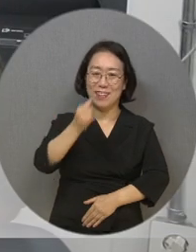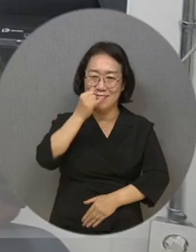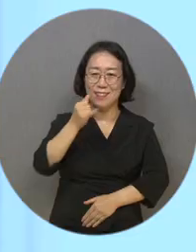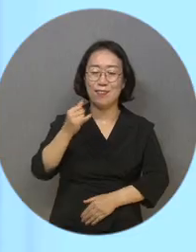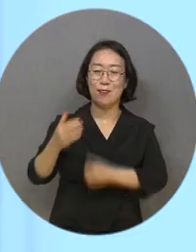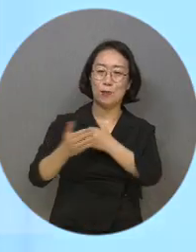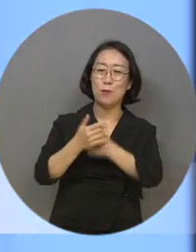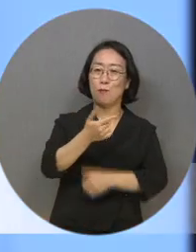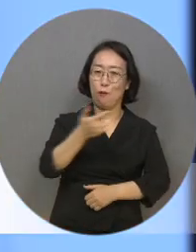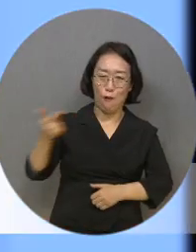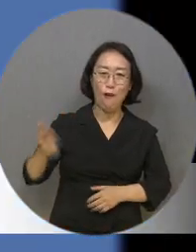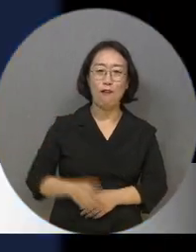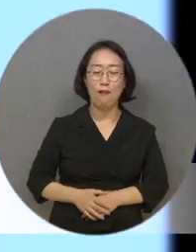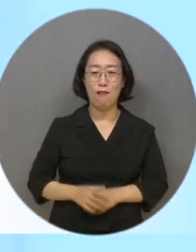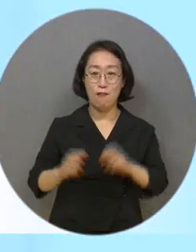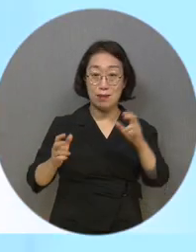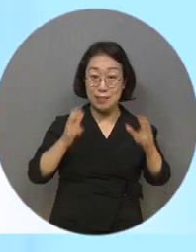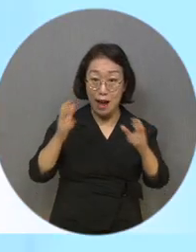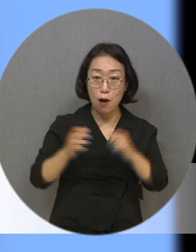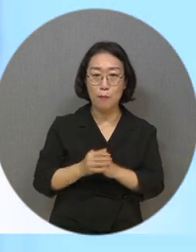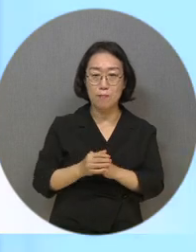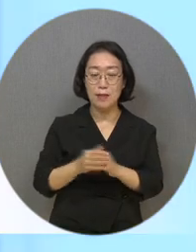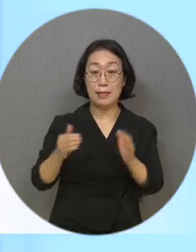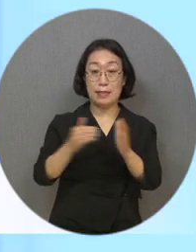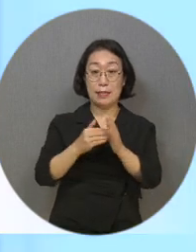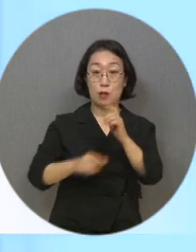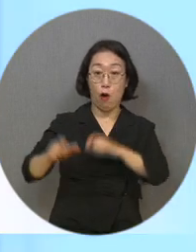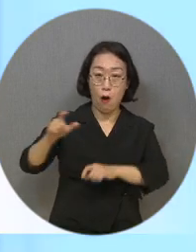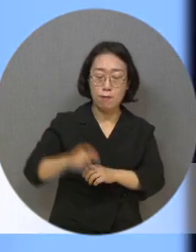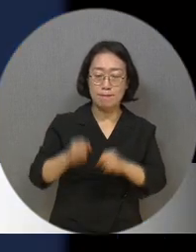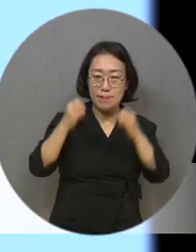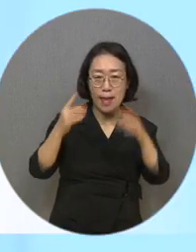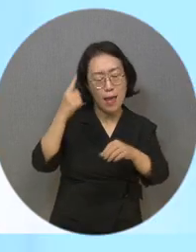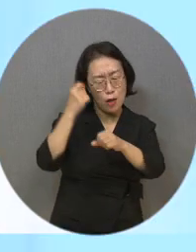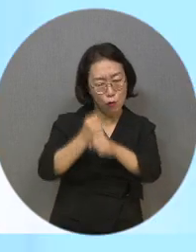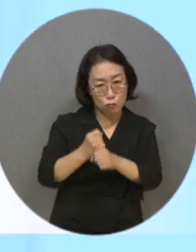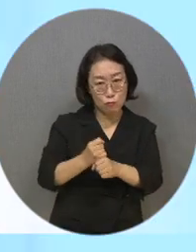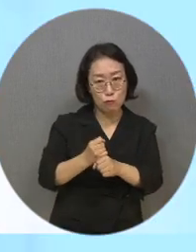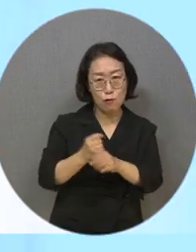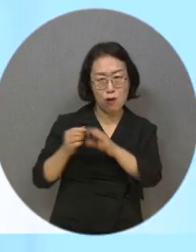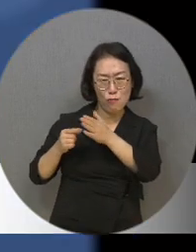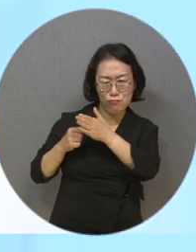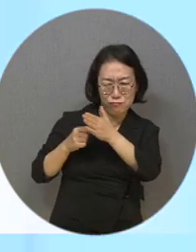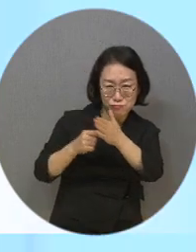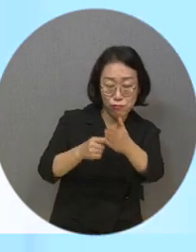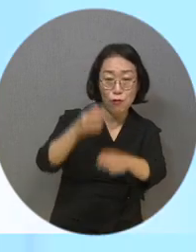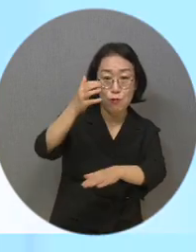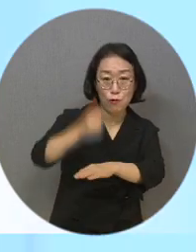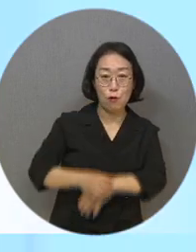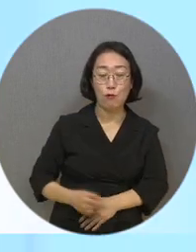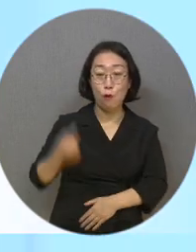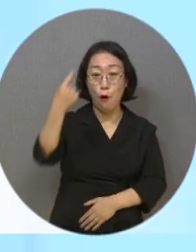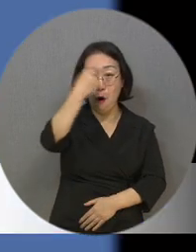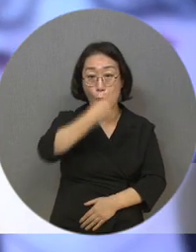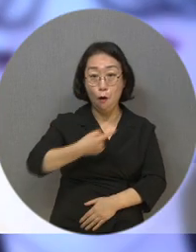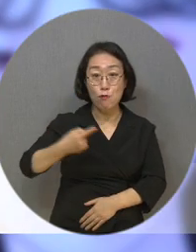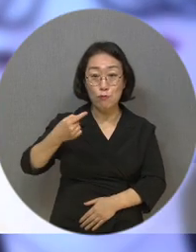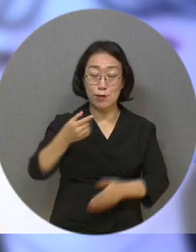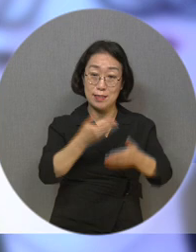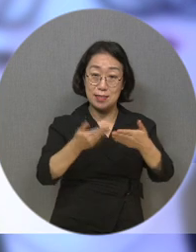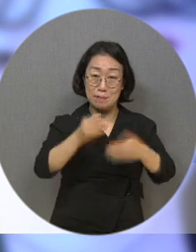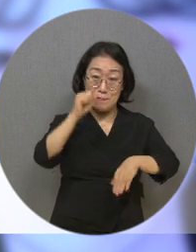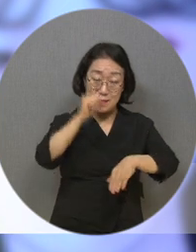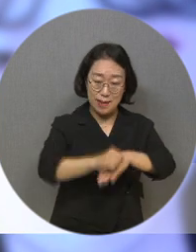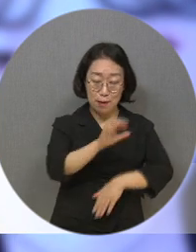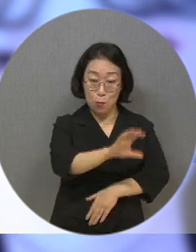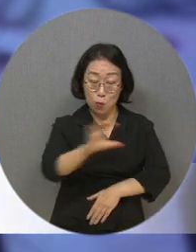계십니다. 사업화 성공에 안주치 않고 새로운 연구개발을 계속한 끝에 실존하는 유명 화가의 화풍으로 자신의